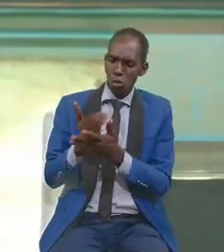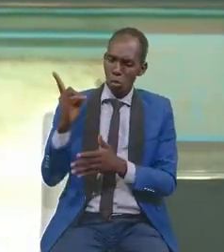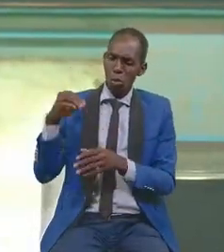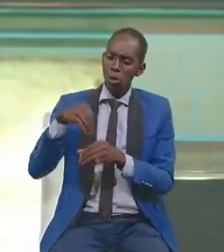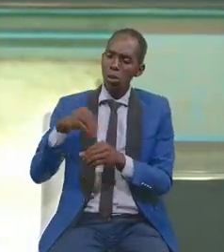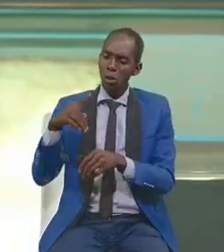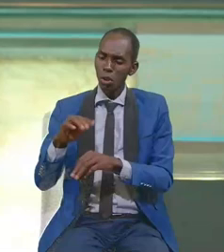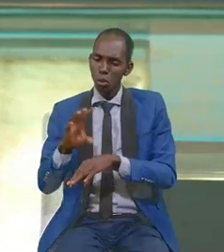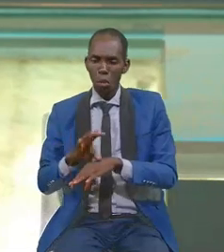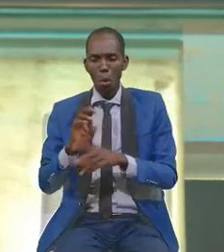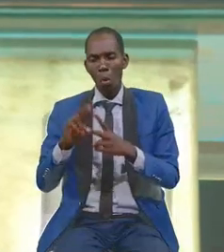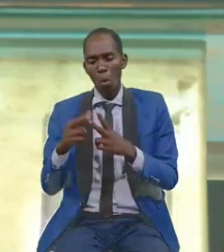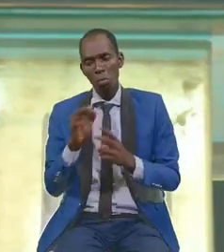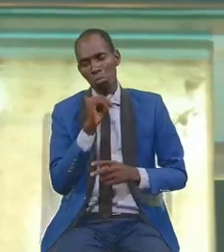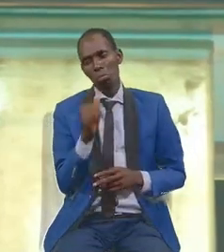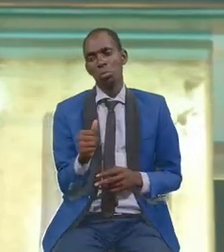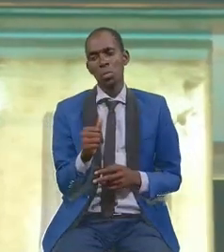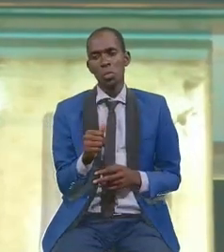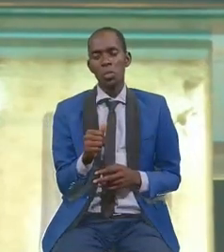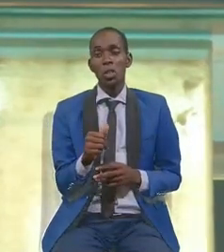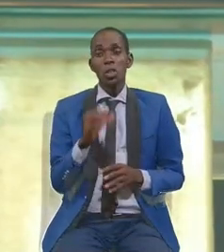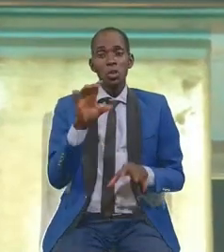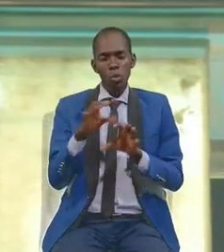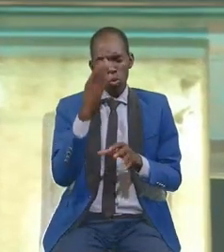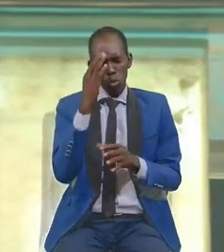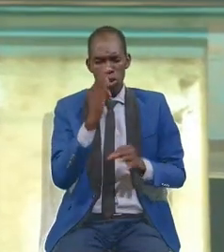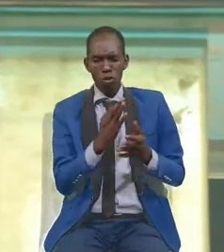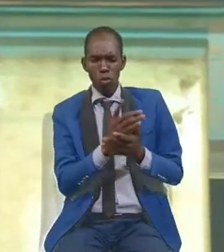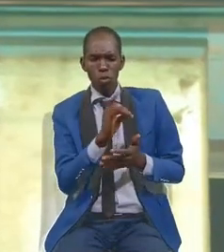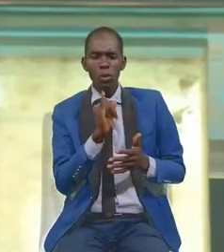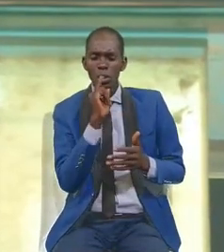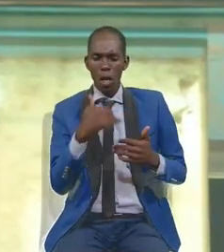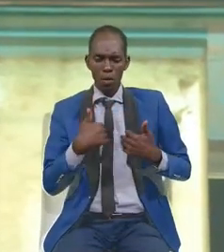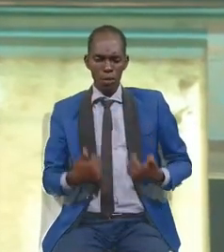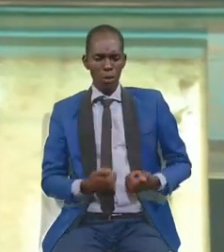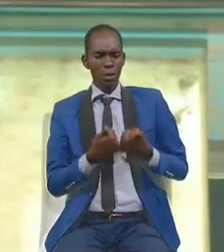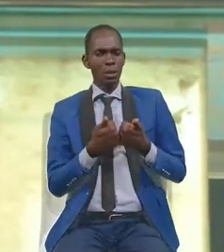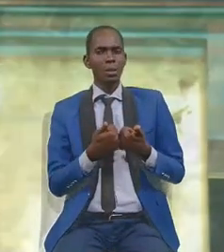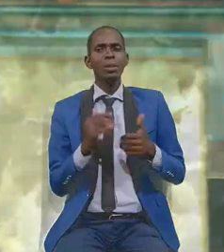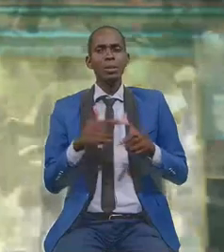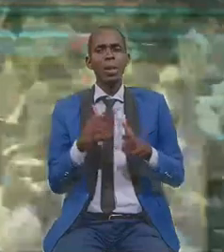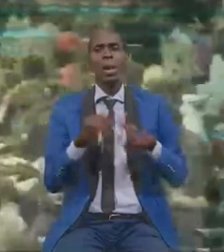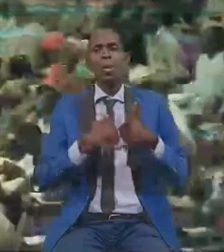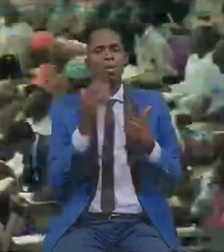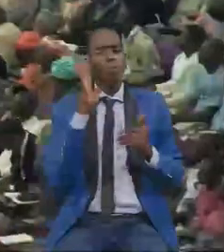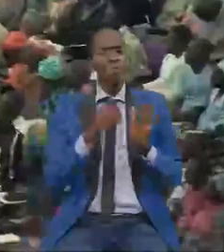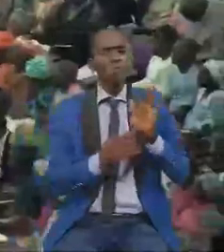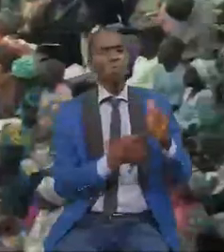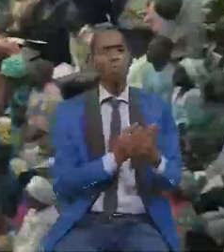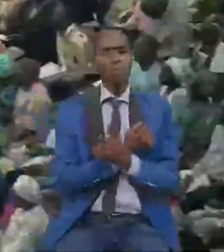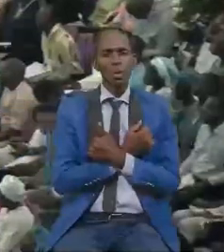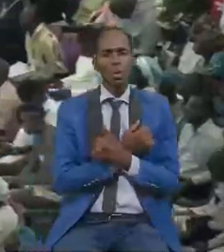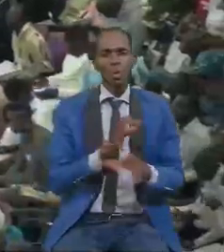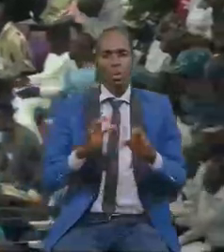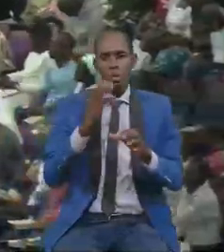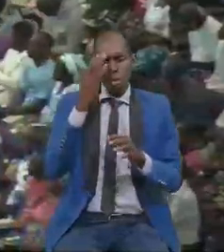vous allez savoir si vous ne l'aimez pas? Comment vous allez savoir si quelqu'un traverse des défis? Si vous n'avez pas Dieu, comment vous allez l'aimer? Est-ce que vous savez